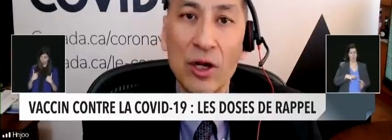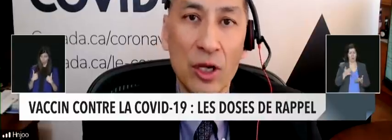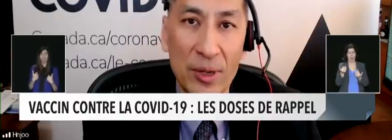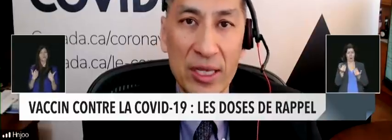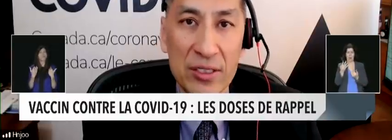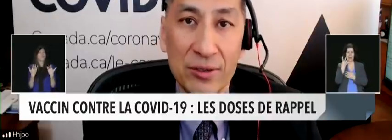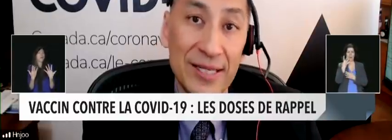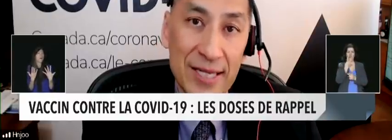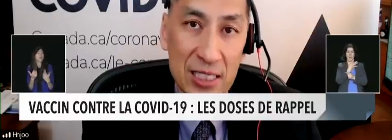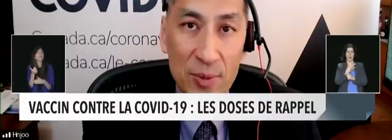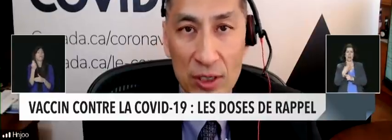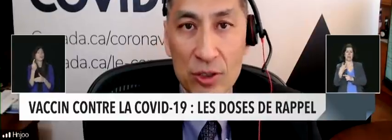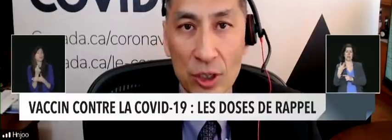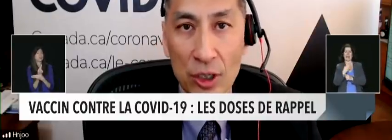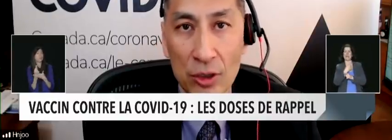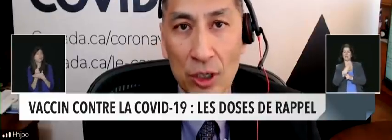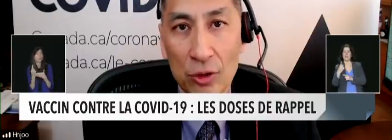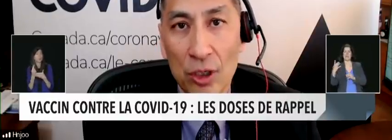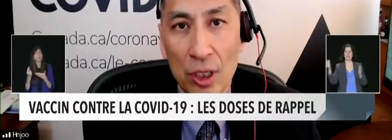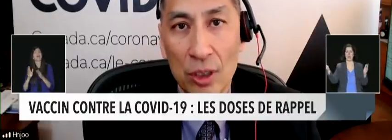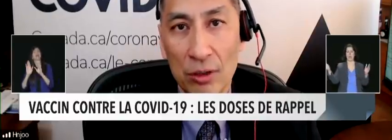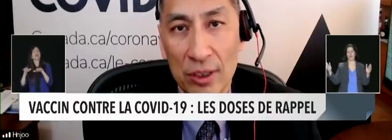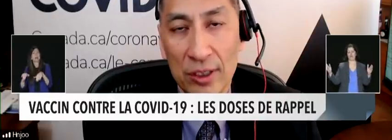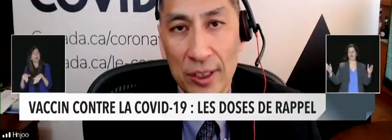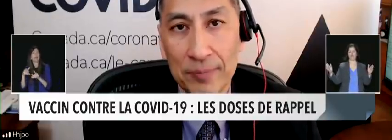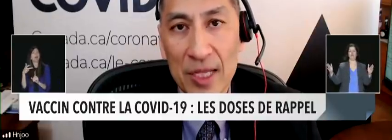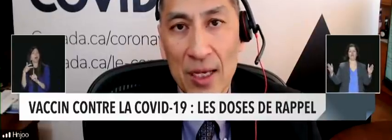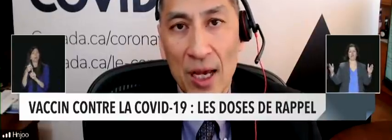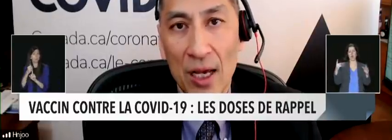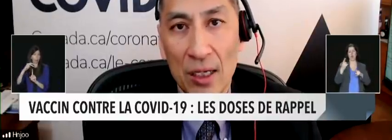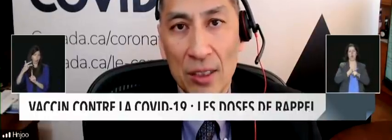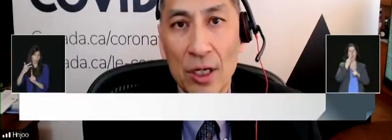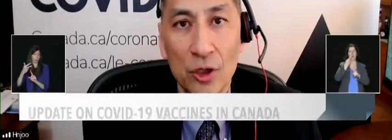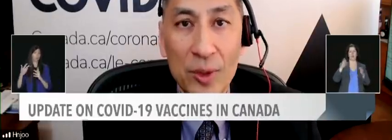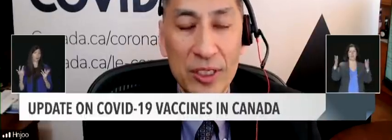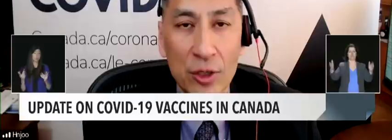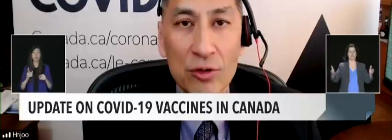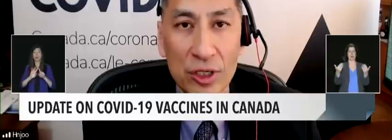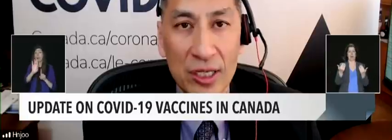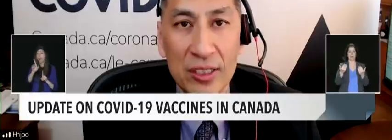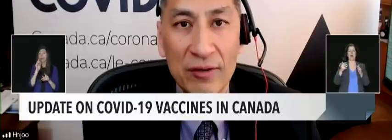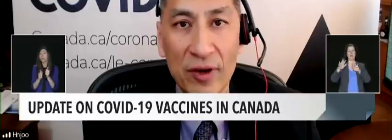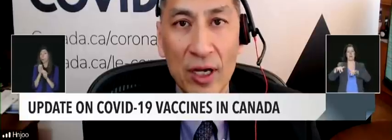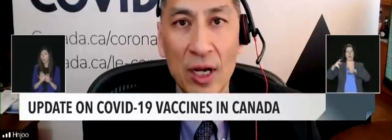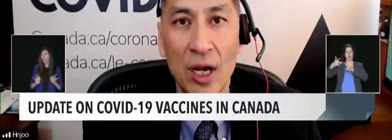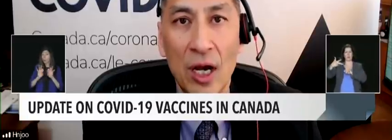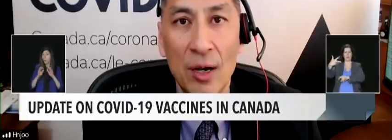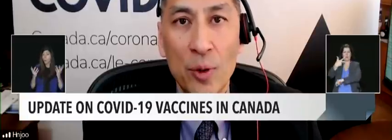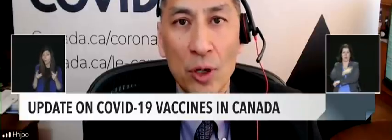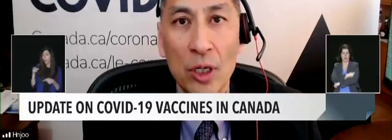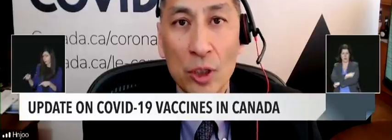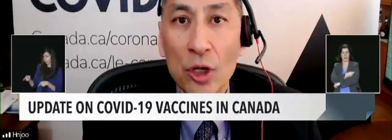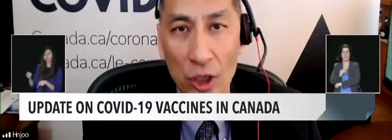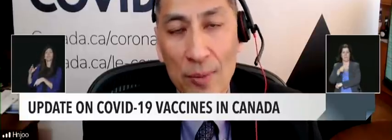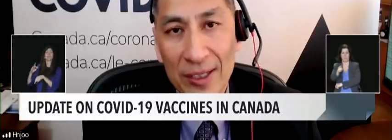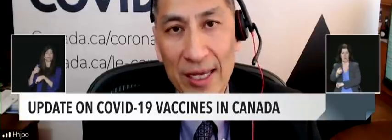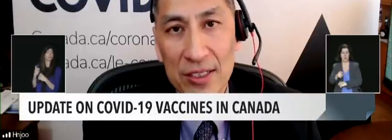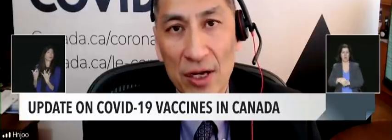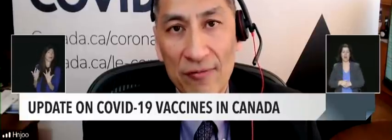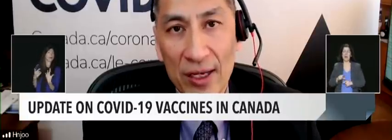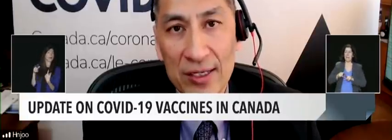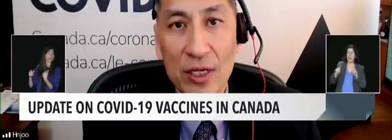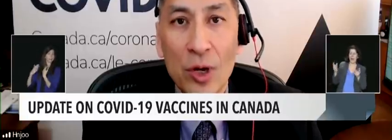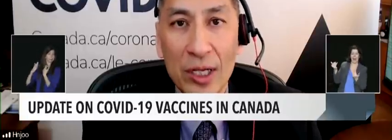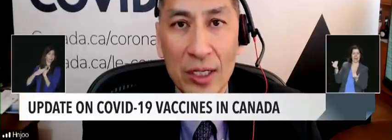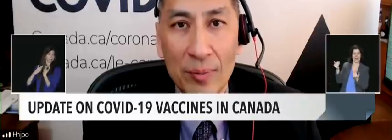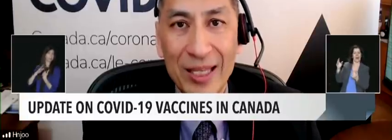vraiment les recommandations des experts dans notre communauté consultative pour leurs